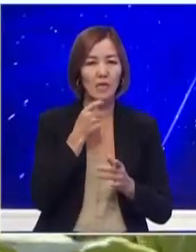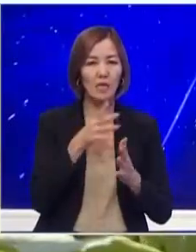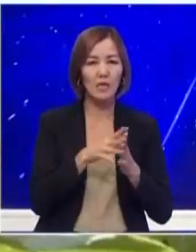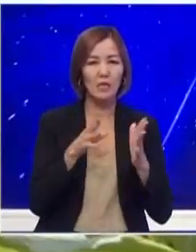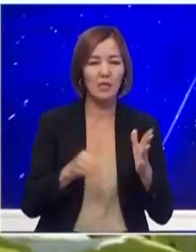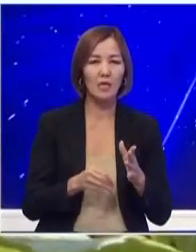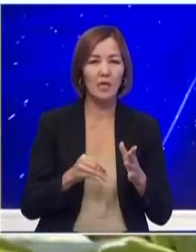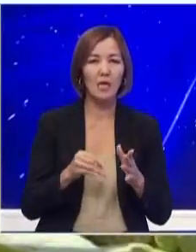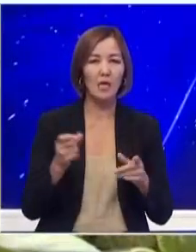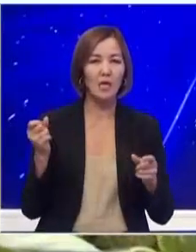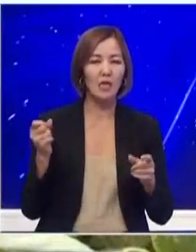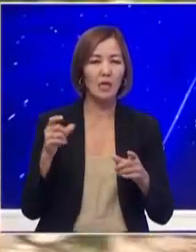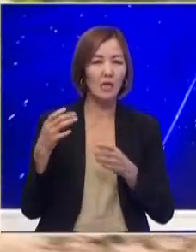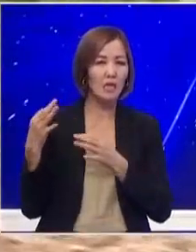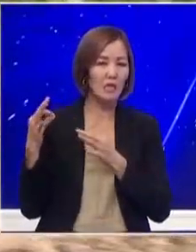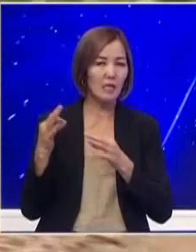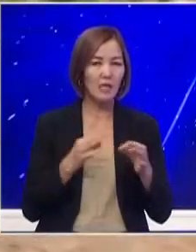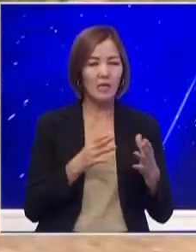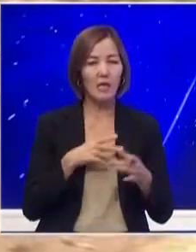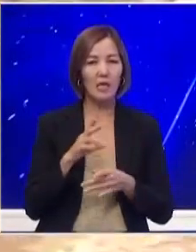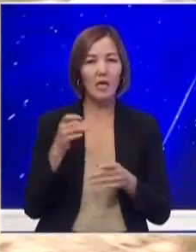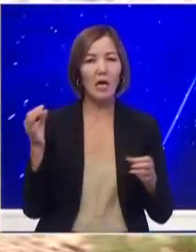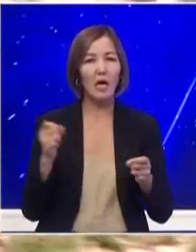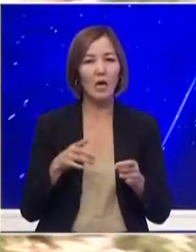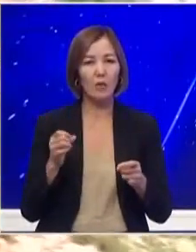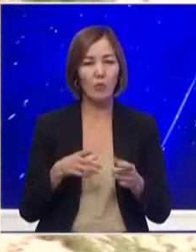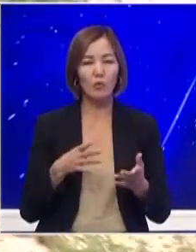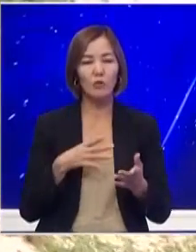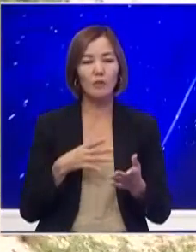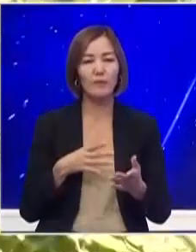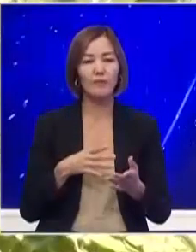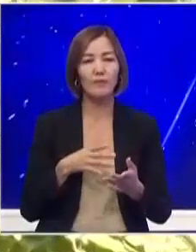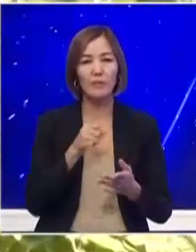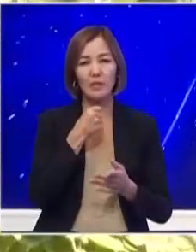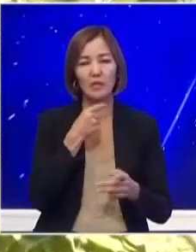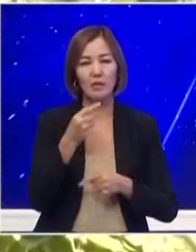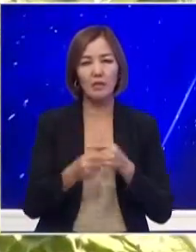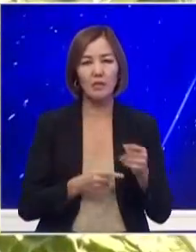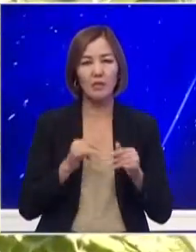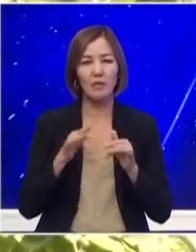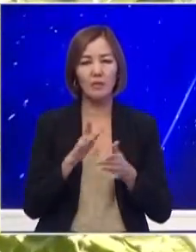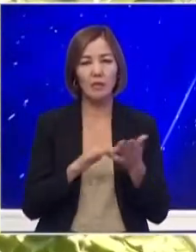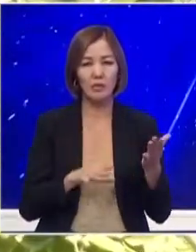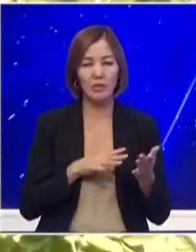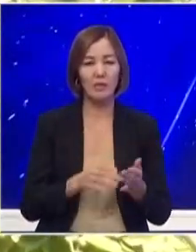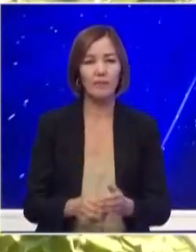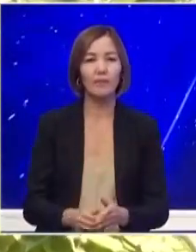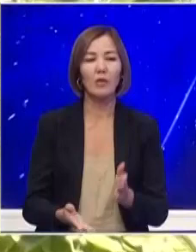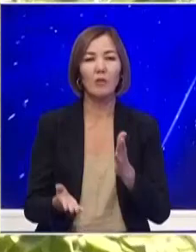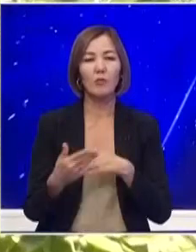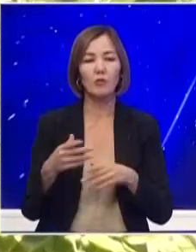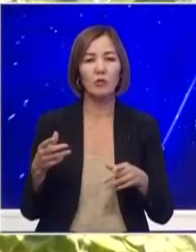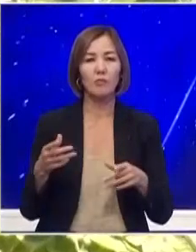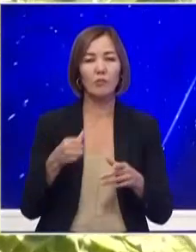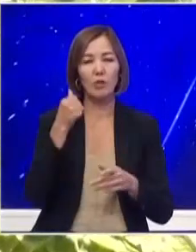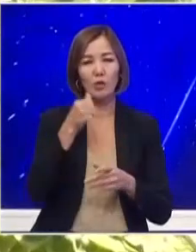дыня и арбуз. По словам Думана, он унаследовал это дело от своего деда. В прошлом году мы отправляли арбузы. В Монголию